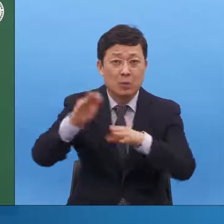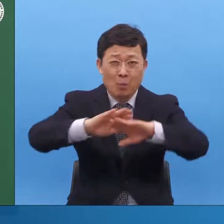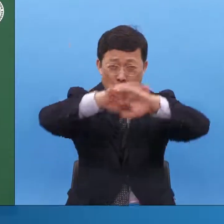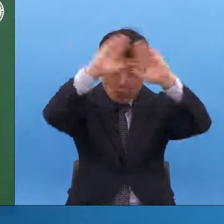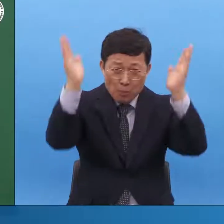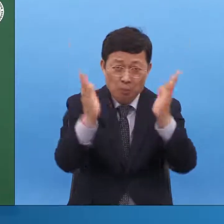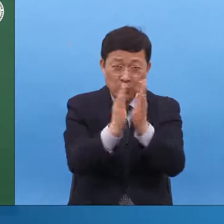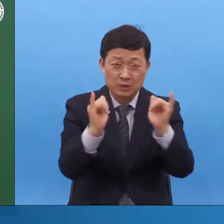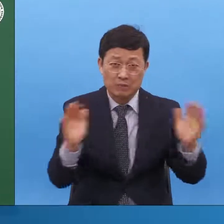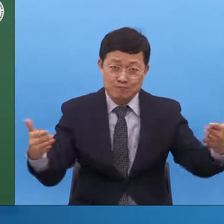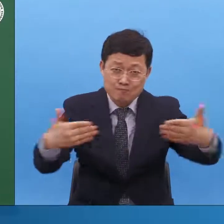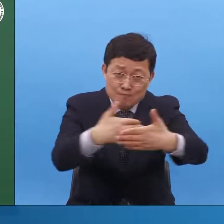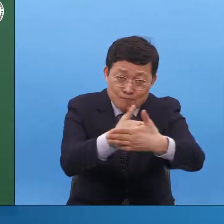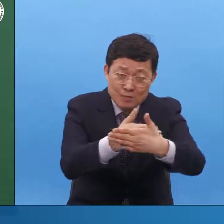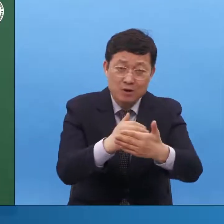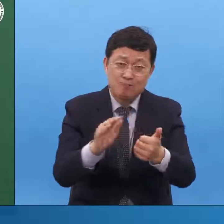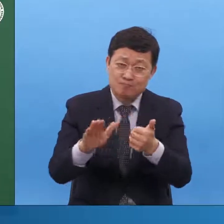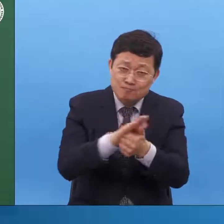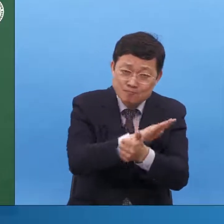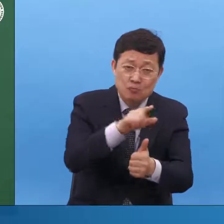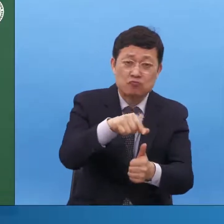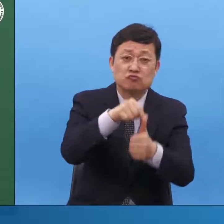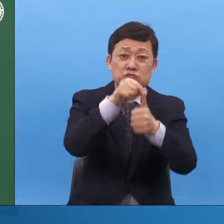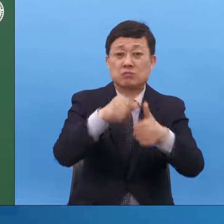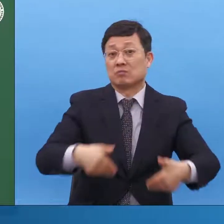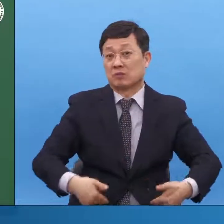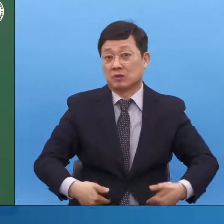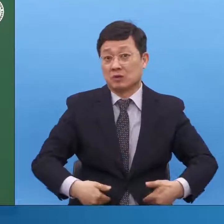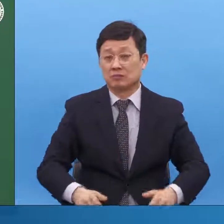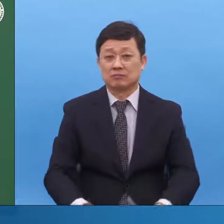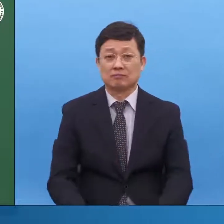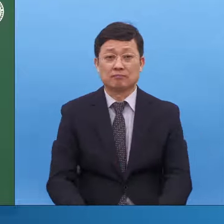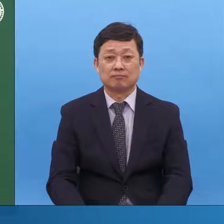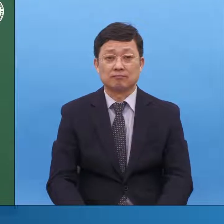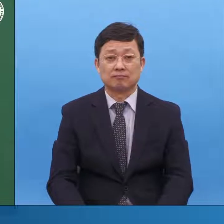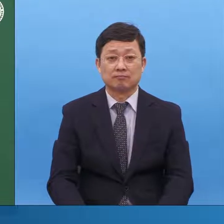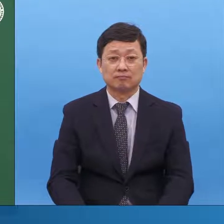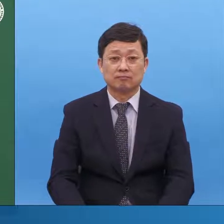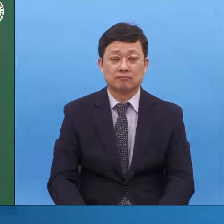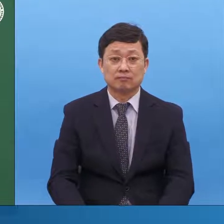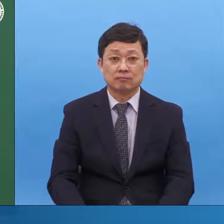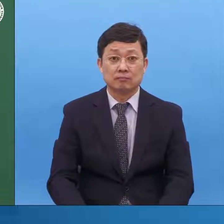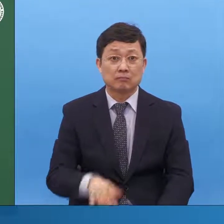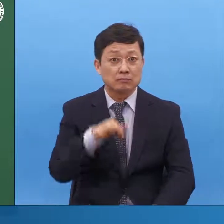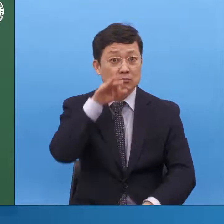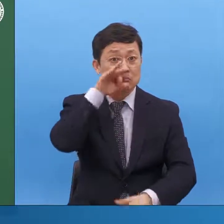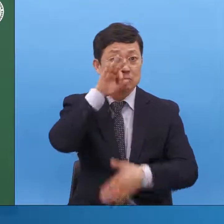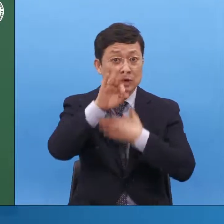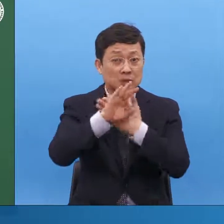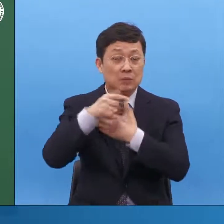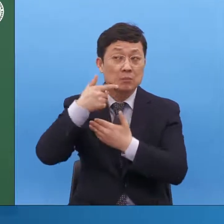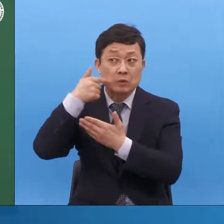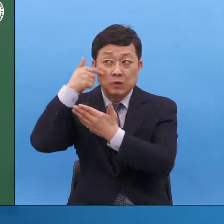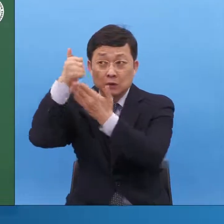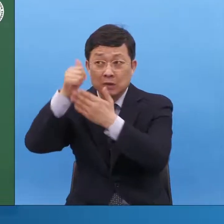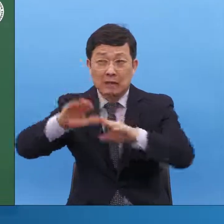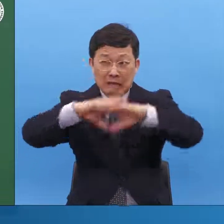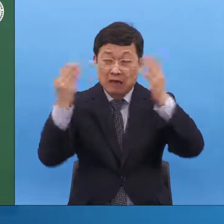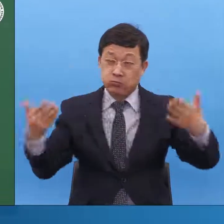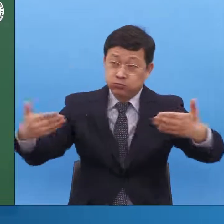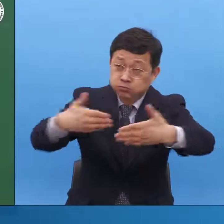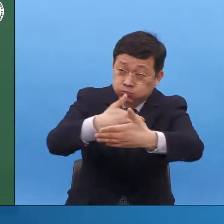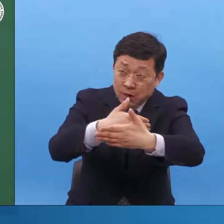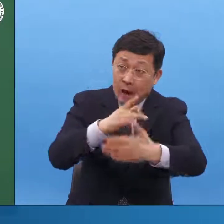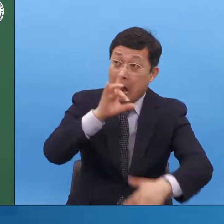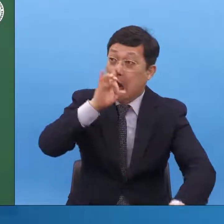As a pastor, you must save everyone. 그거 안 되면요 여러분 교회가 살지를 않습니다. 교회가 살아야 세계복음할 거 아니에요. And if that's